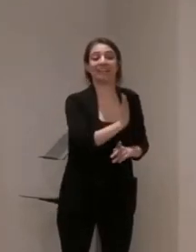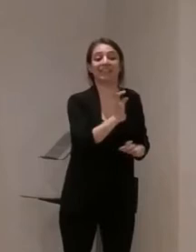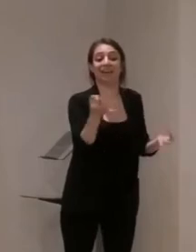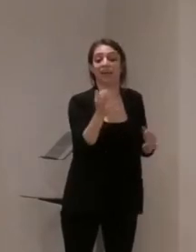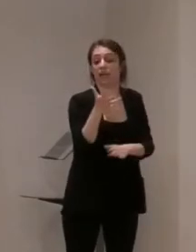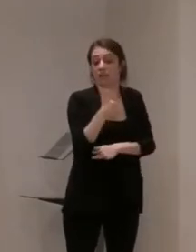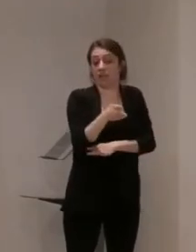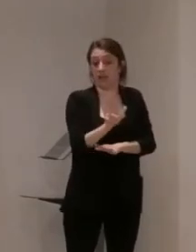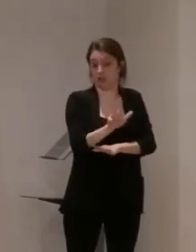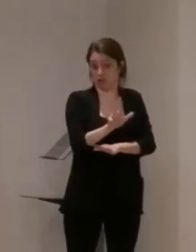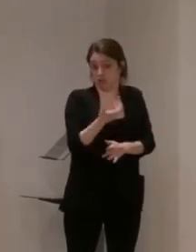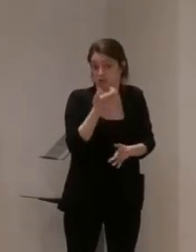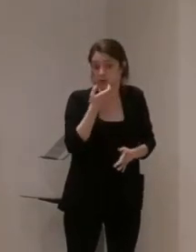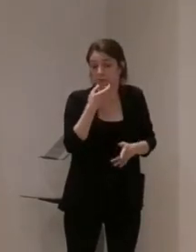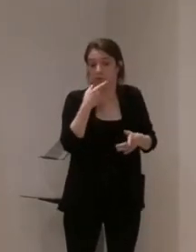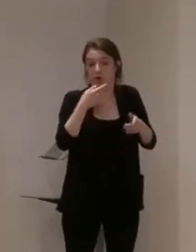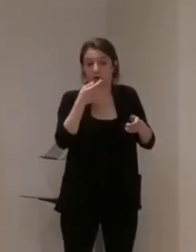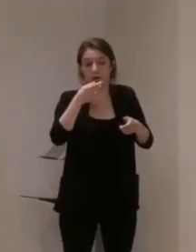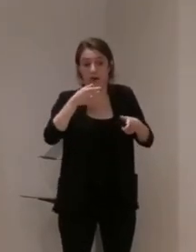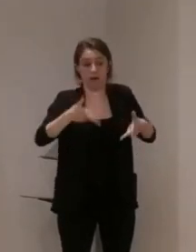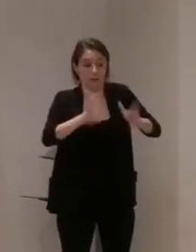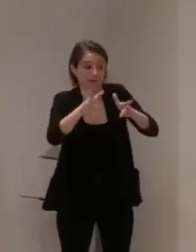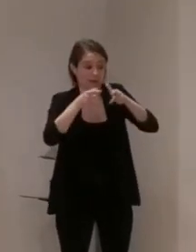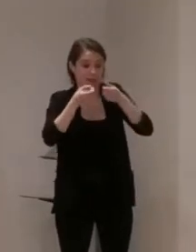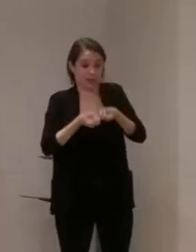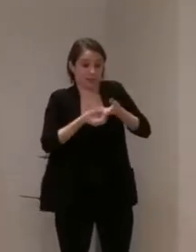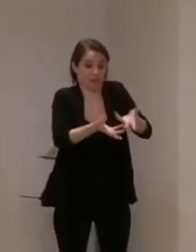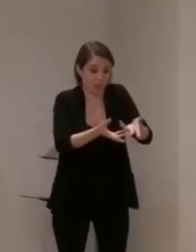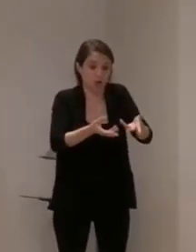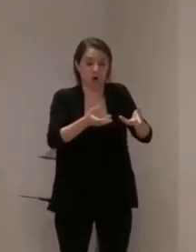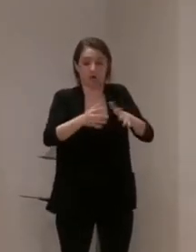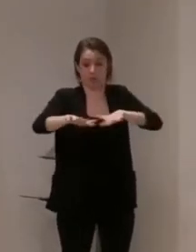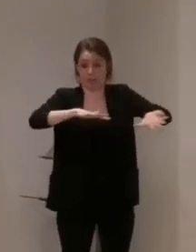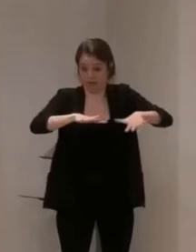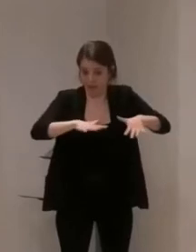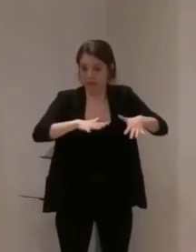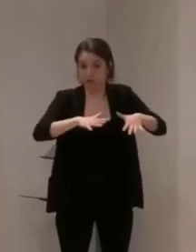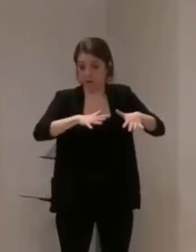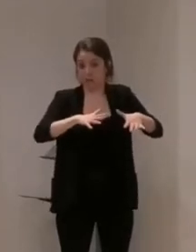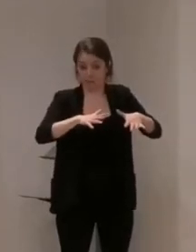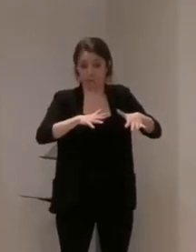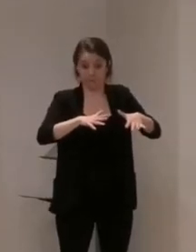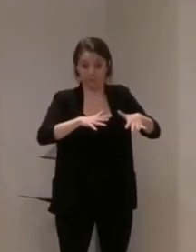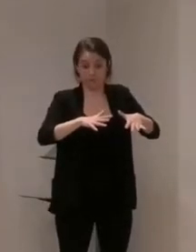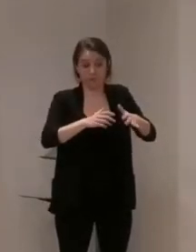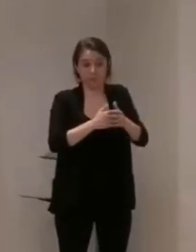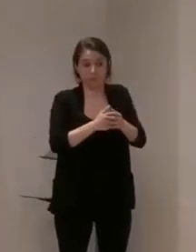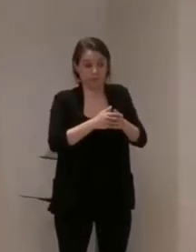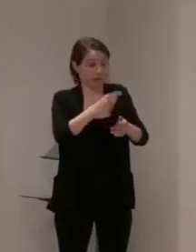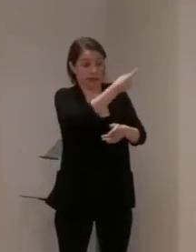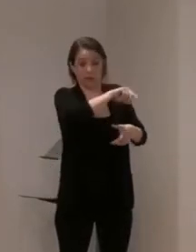que són drets fonamentals, la llibertat d'expressió, l'organització, etc. i les persones que volien enderrocar aquest règim com